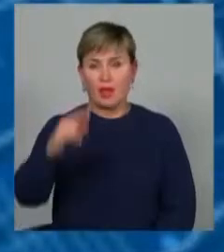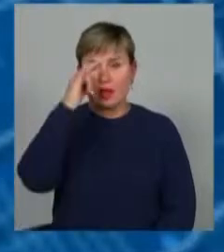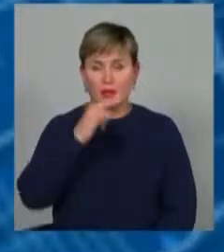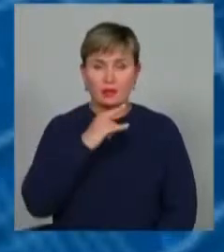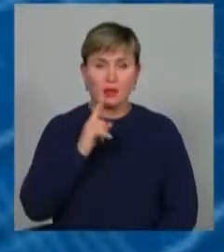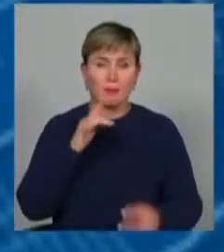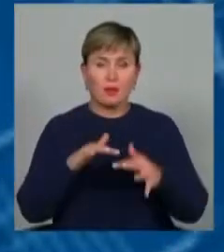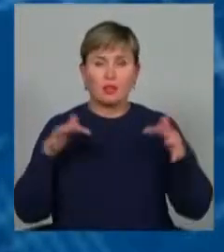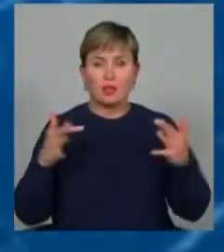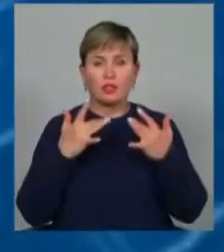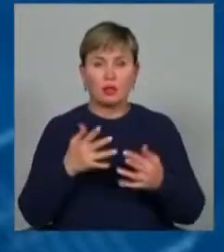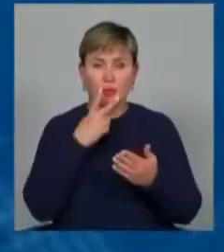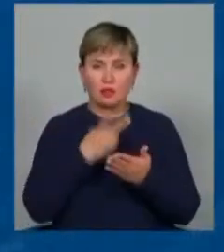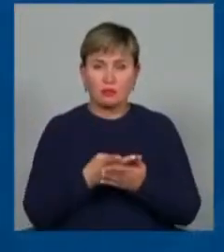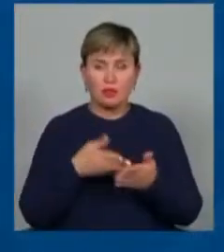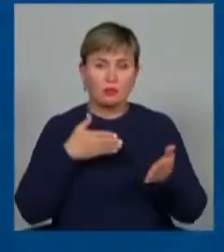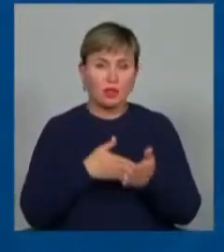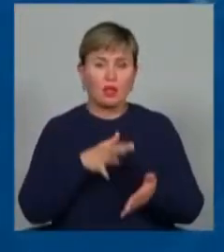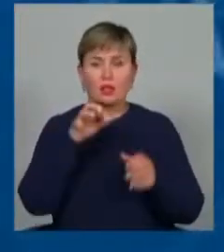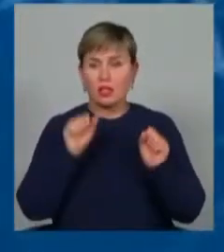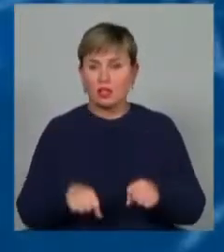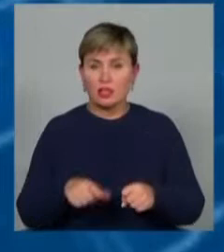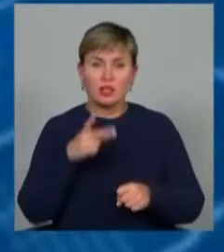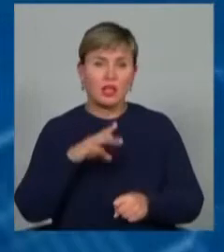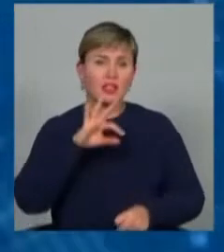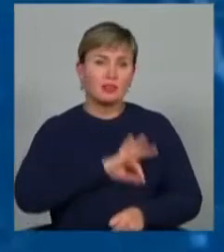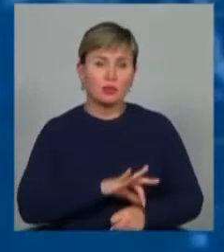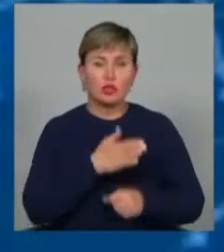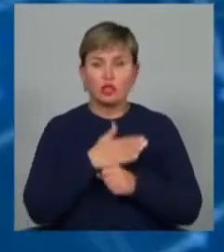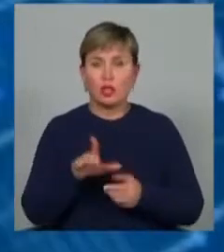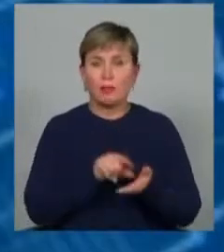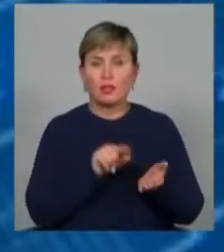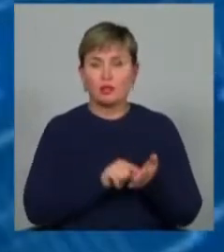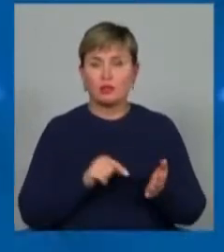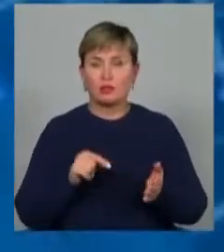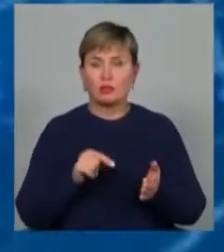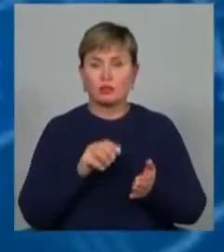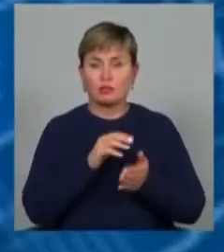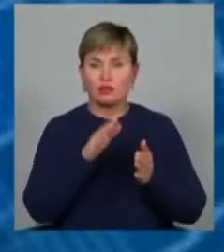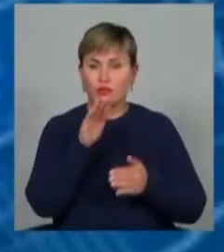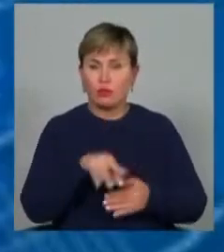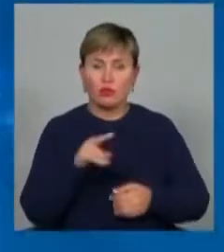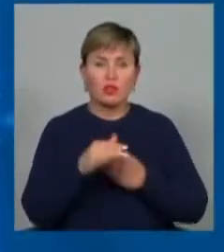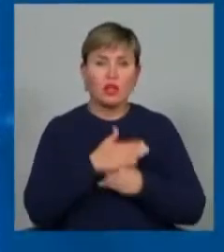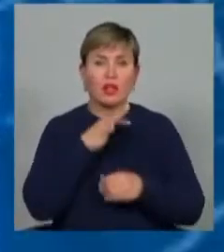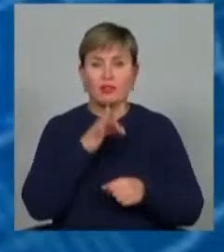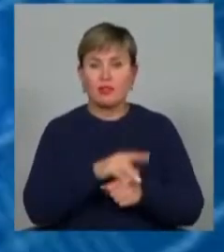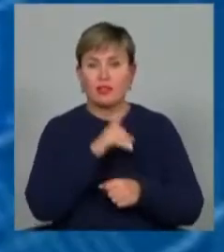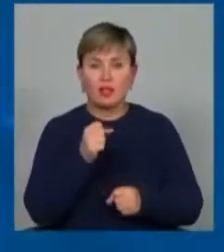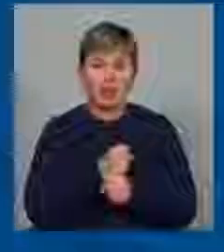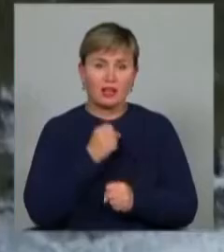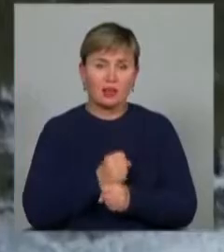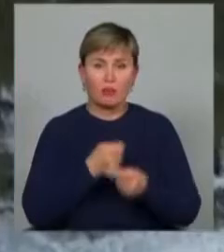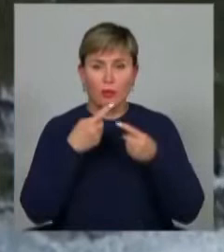Казахстанские мажилисмены требуют пересмотреть порог достаточности для использования части пенсионных сбережений и наказать ответственных за